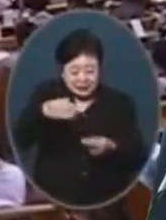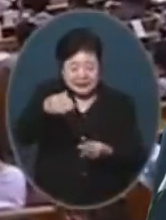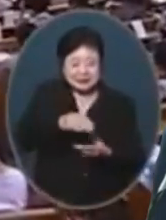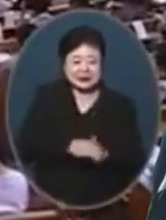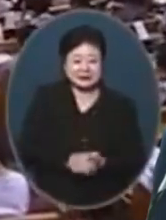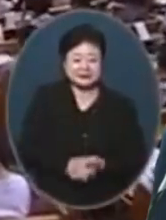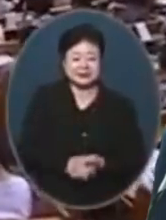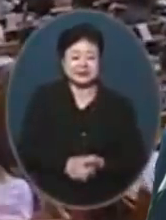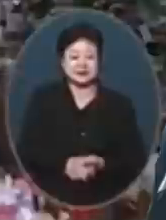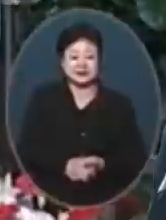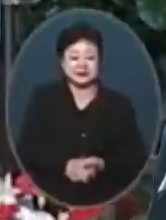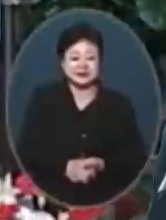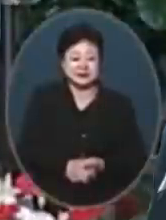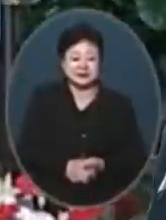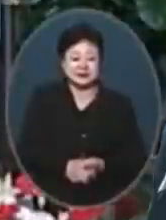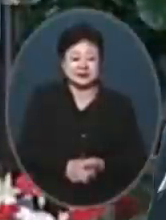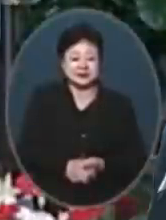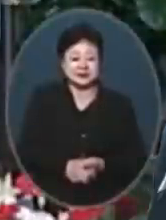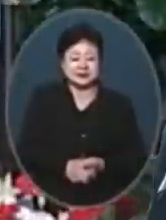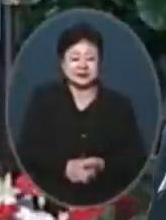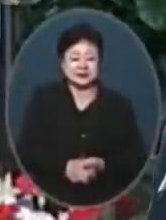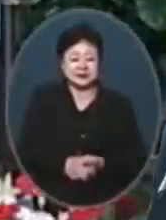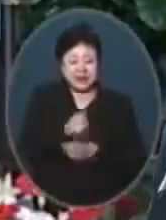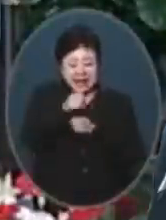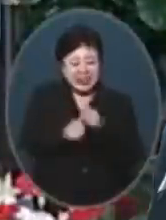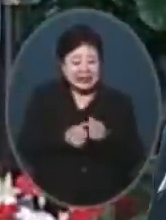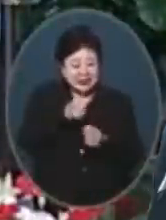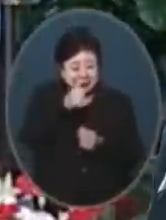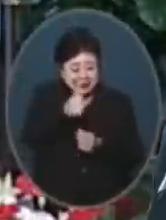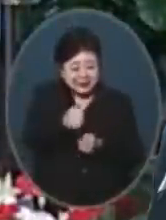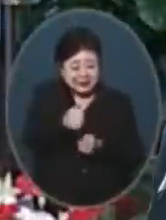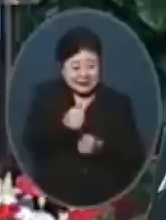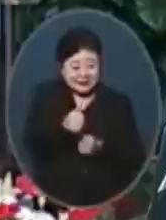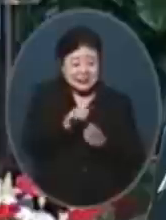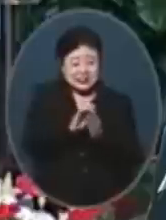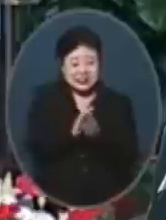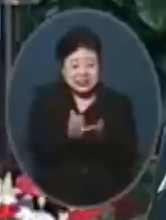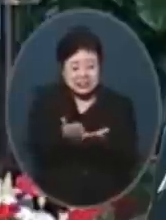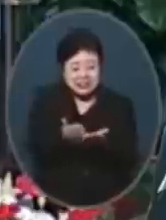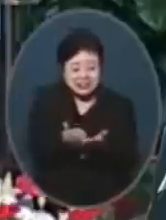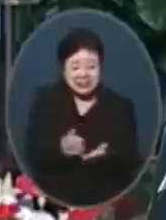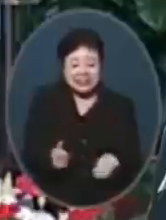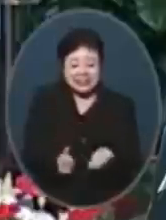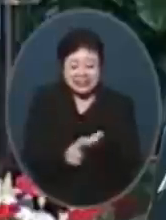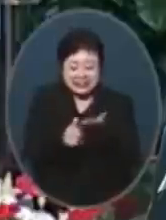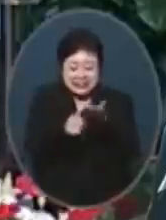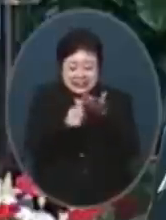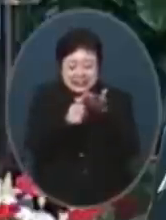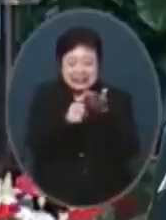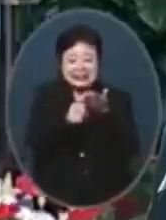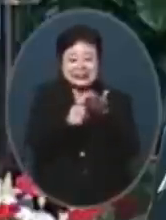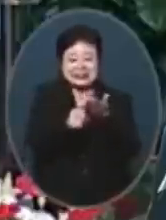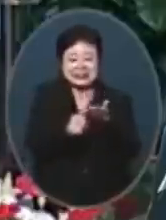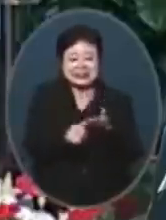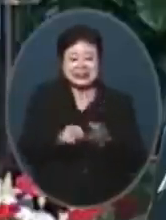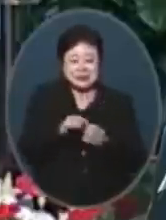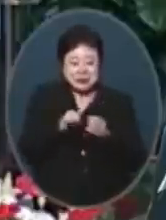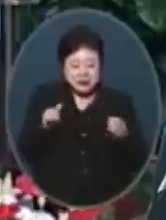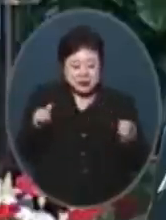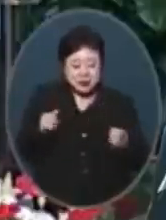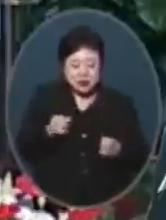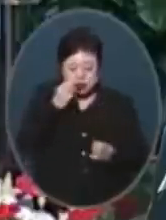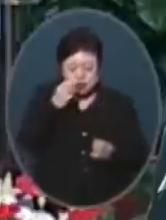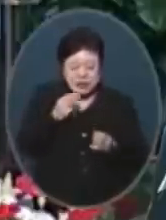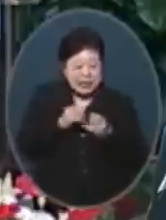되었습니다. 우리가 성경을 읽어보면 하나님이 친히 기르시는 민족인 유대인은